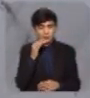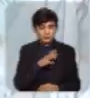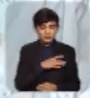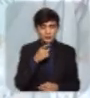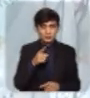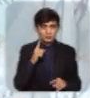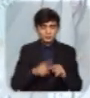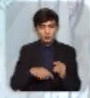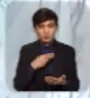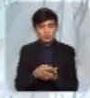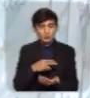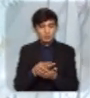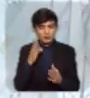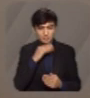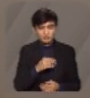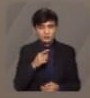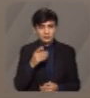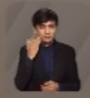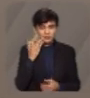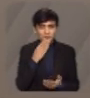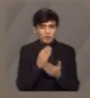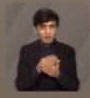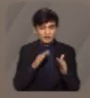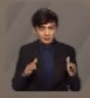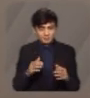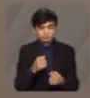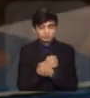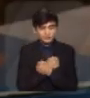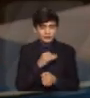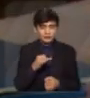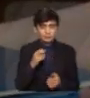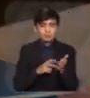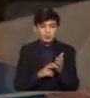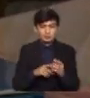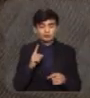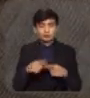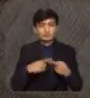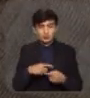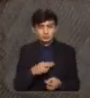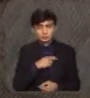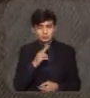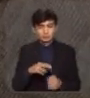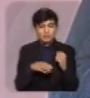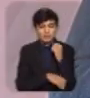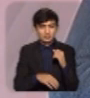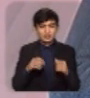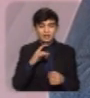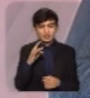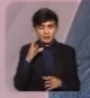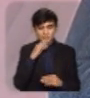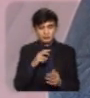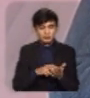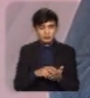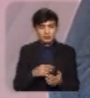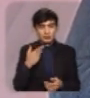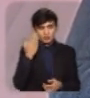может наступить в любое время. Каждый раз она обнимает своих детей, боится, что очередной приступ станет последним. Когда у меня